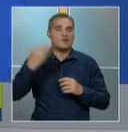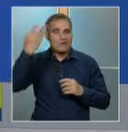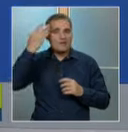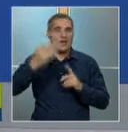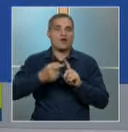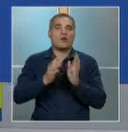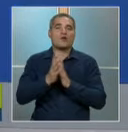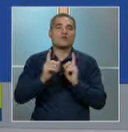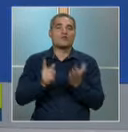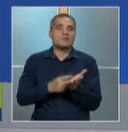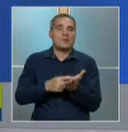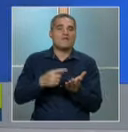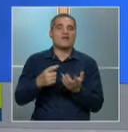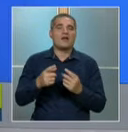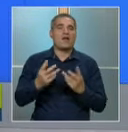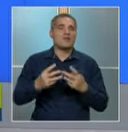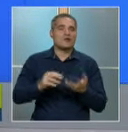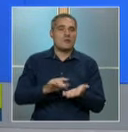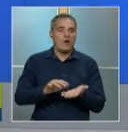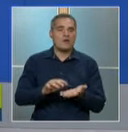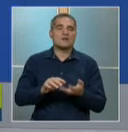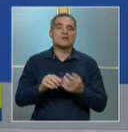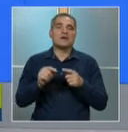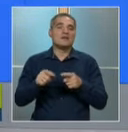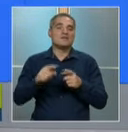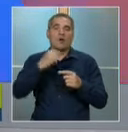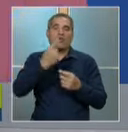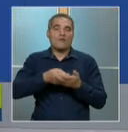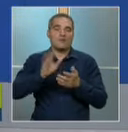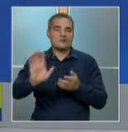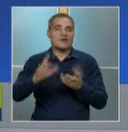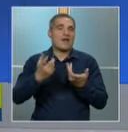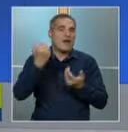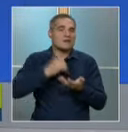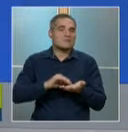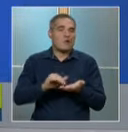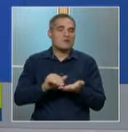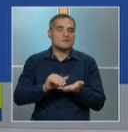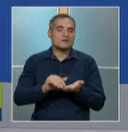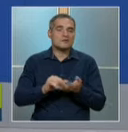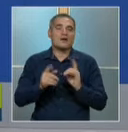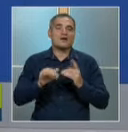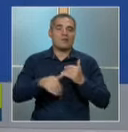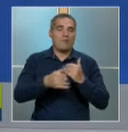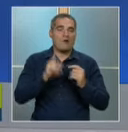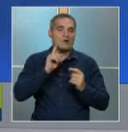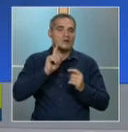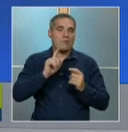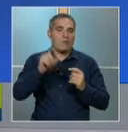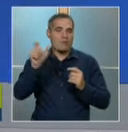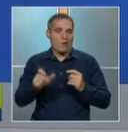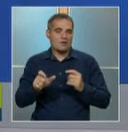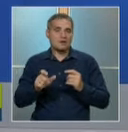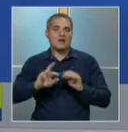тяхна отговорност за това как ще ги използват, дали ще е за така да подпомогне на самото човечество или ще ги ползват за